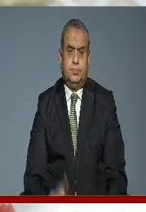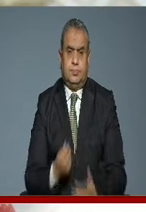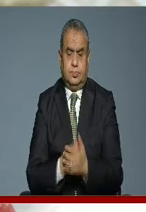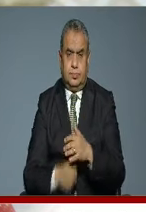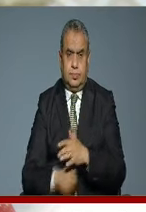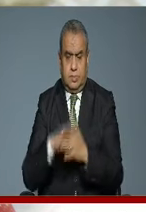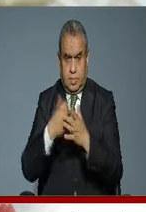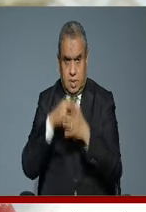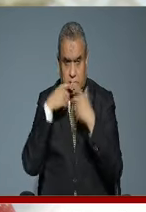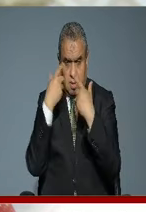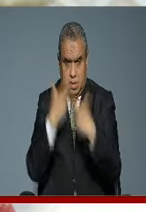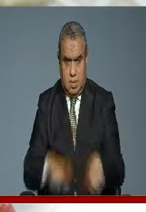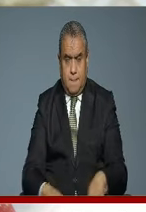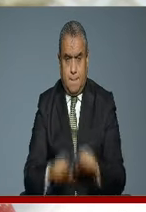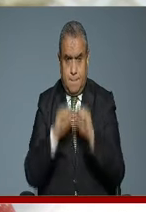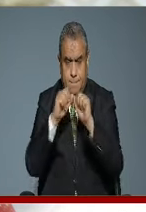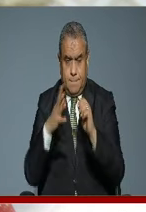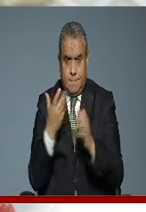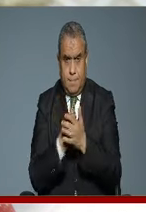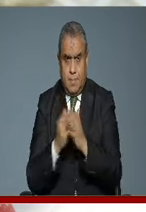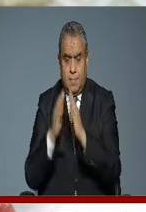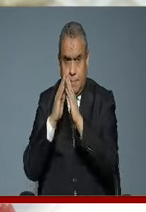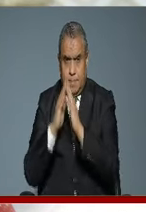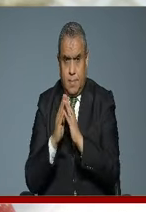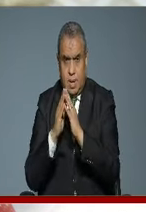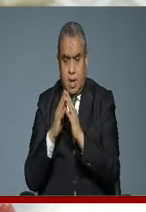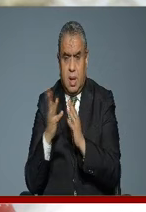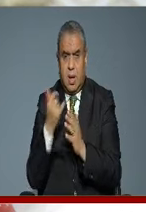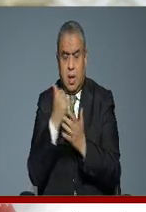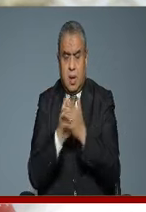بلداننا مصر وبرازيل بلدان نامية